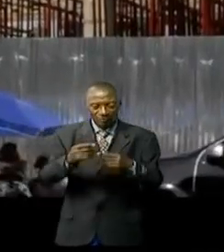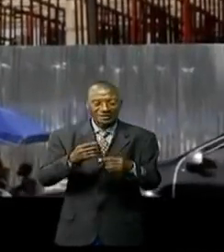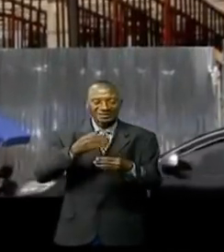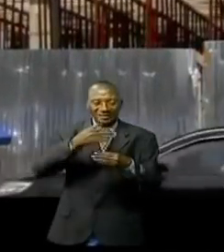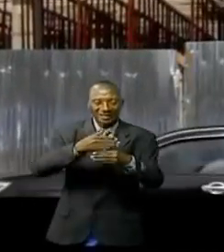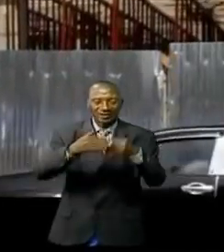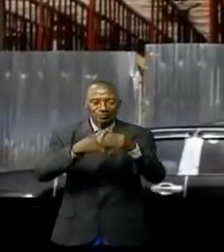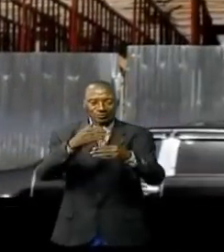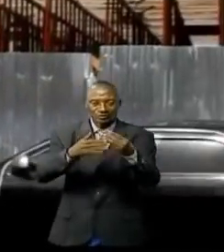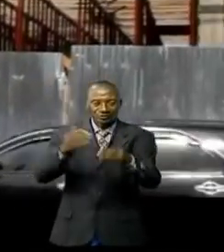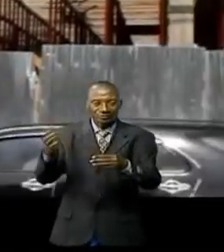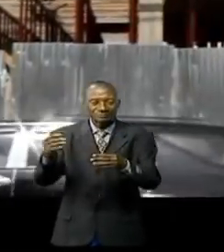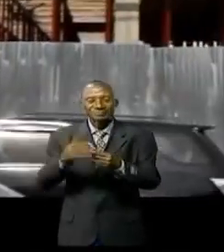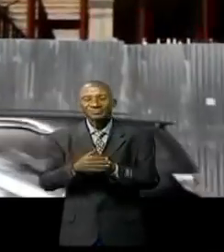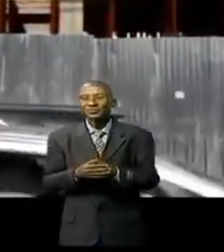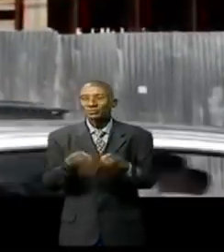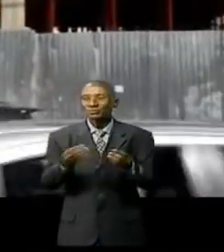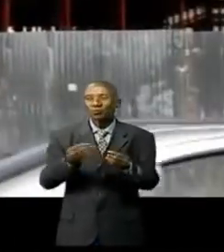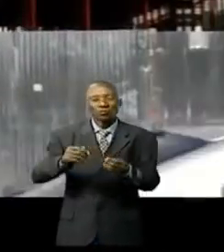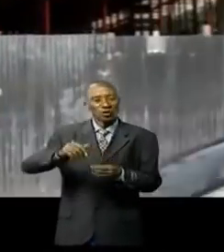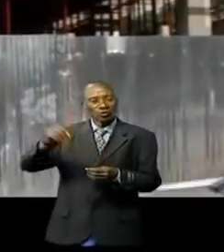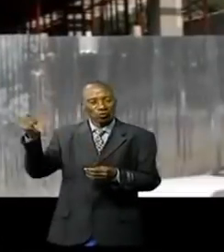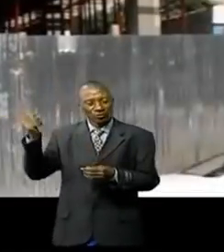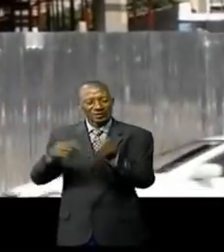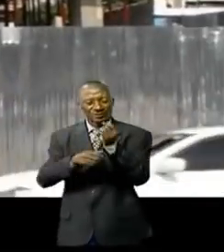la concession spoliée a été mise en